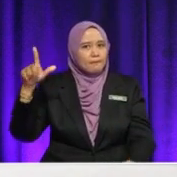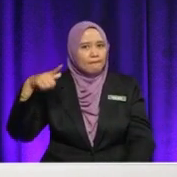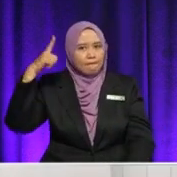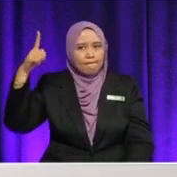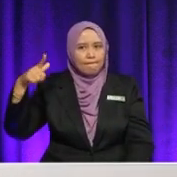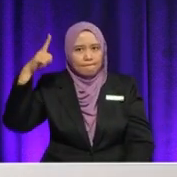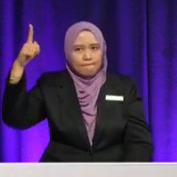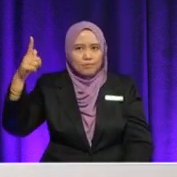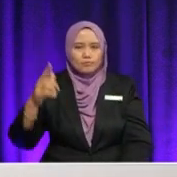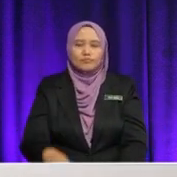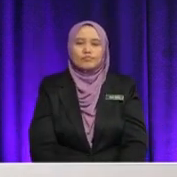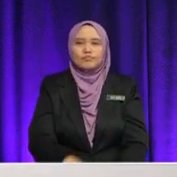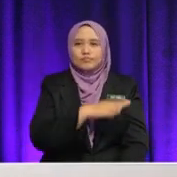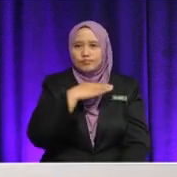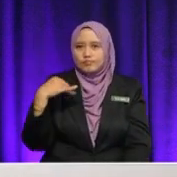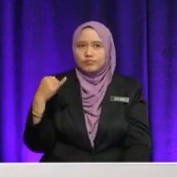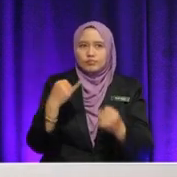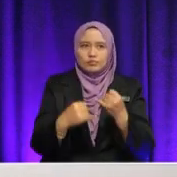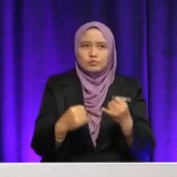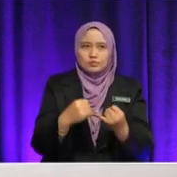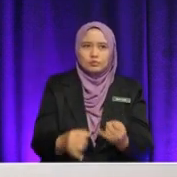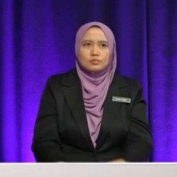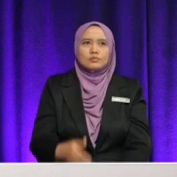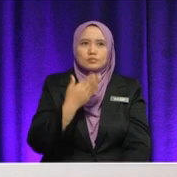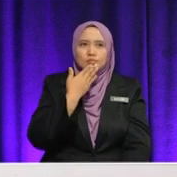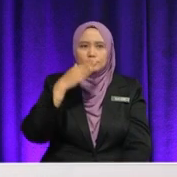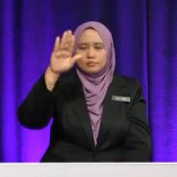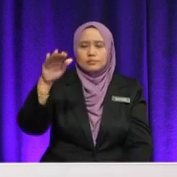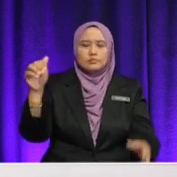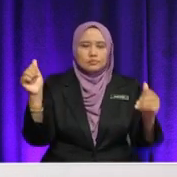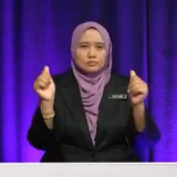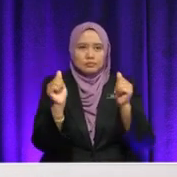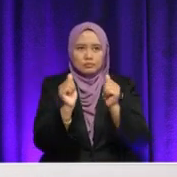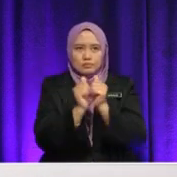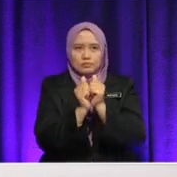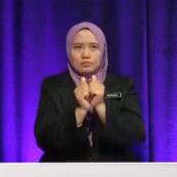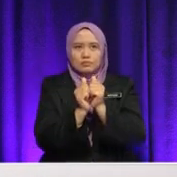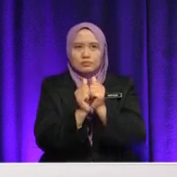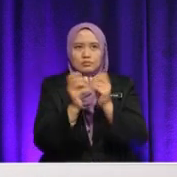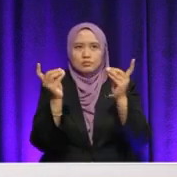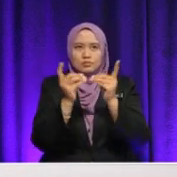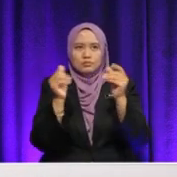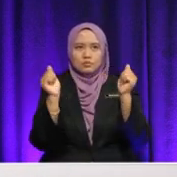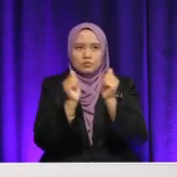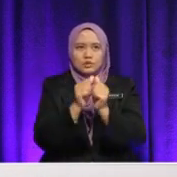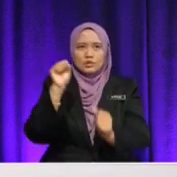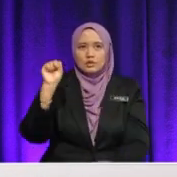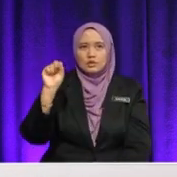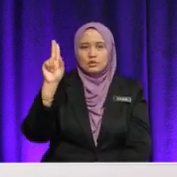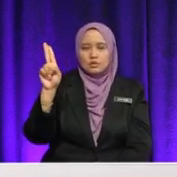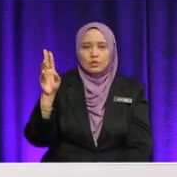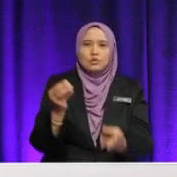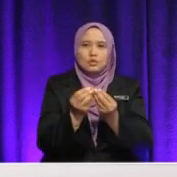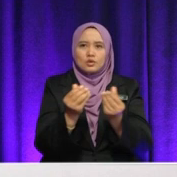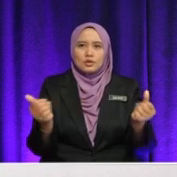perikatannya lain betul dan yang terakhir adalah tungku bertemu dengan Syekh tanah jajahan British yang saya merenungkan orang penting di sebalik